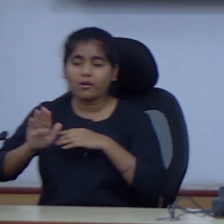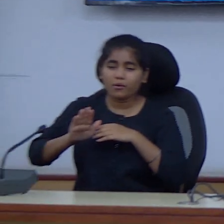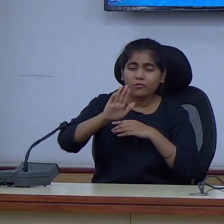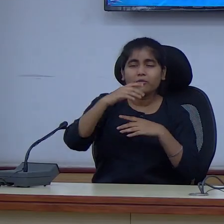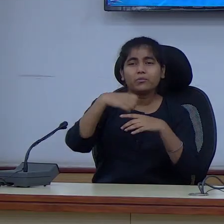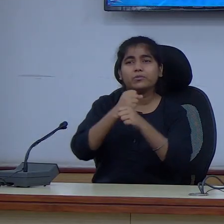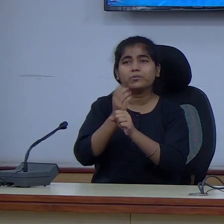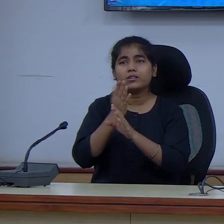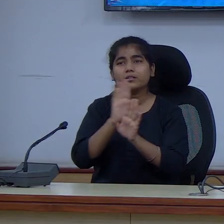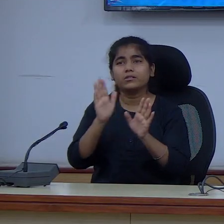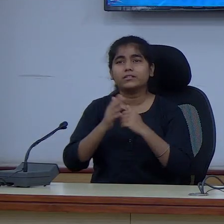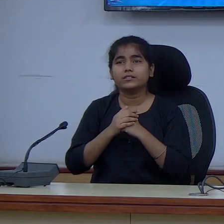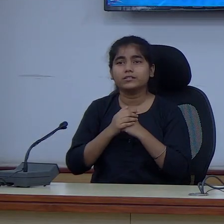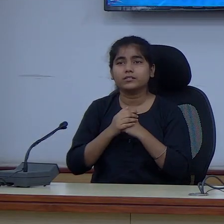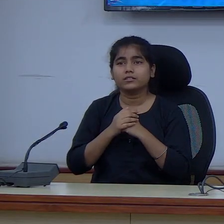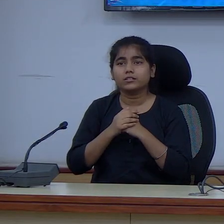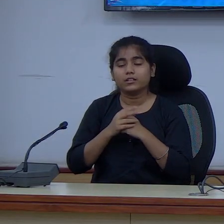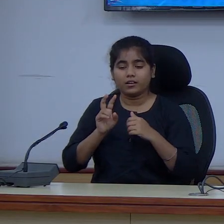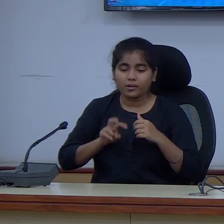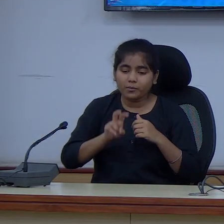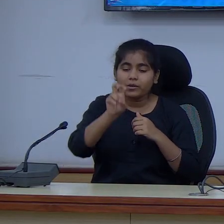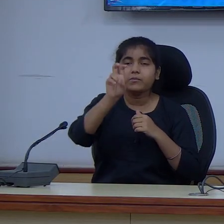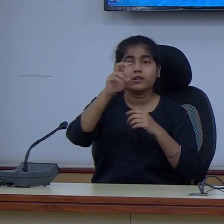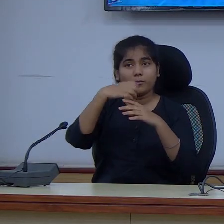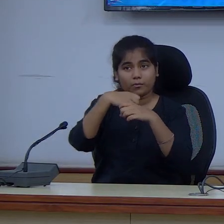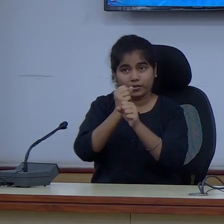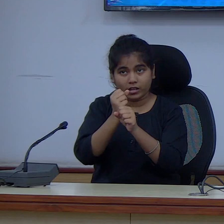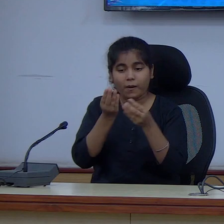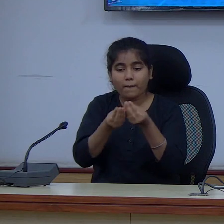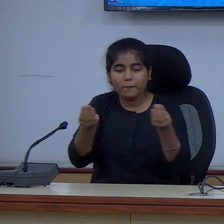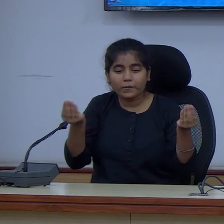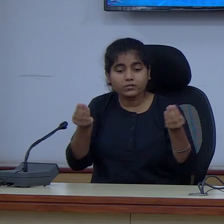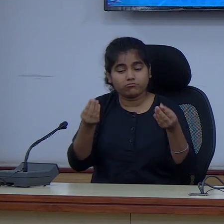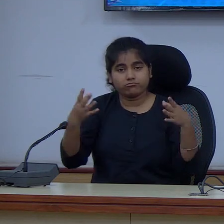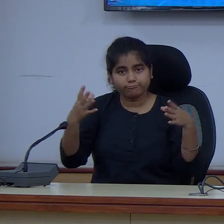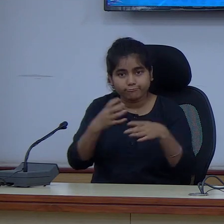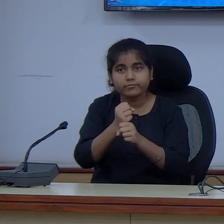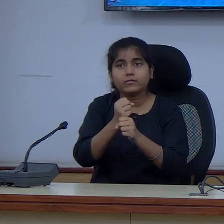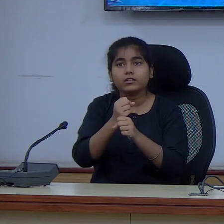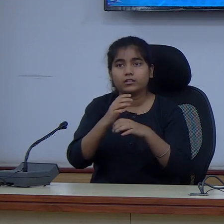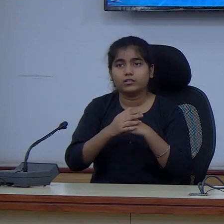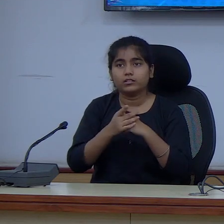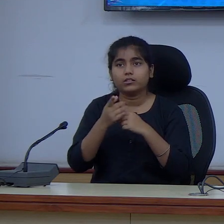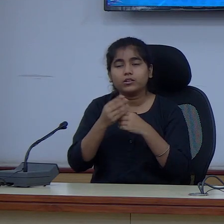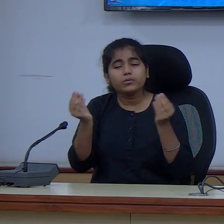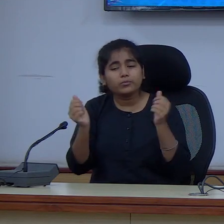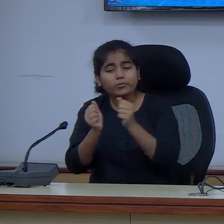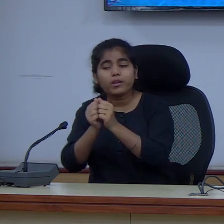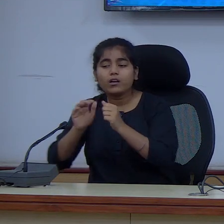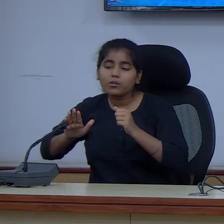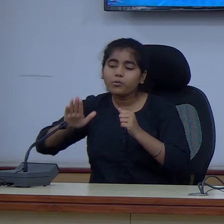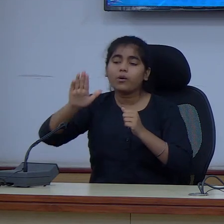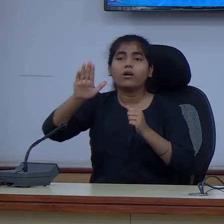है। व्हीलचेयर की एक्सेसिबिलिटी है जहाँ पर, वहाँ पे क्या करना है, सिर्फ एक रैंप ही तो बनाना है। जहाँ